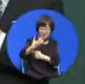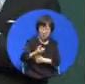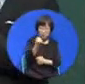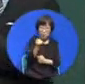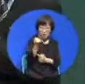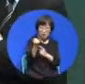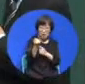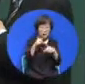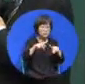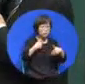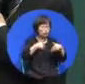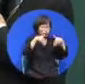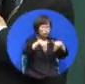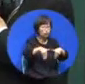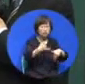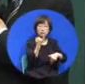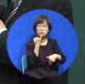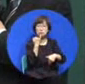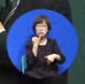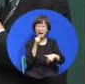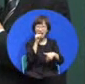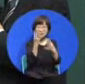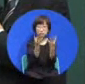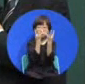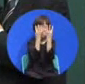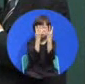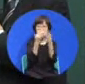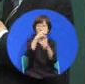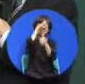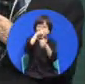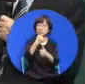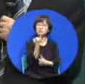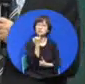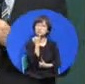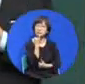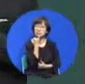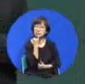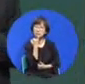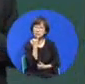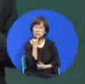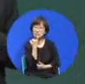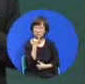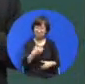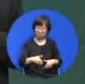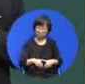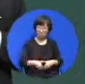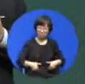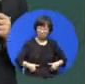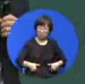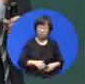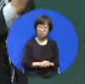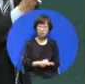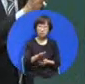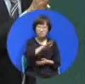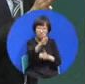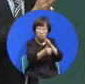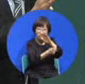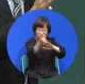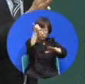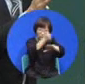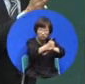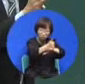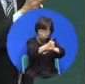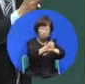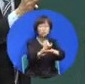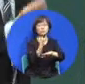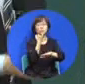right even if you're in slavery. 감옥에 가도 괜찮아요. Or even in prison. 이걸 가지라 이 말이에요. So have that. 성공해도 괜찮아요. It's okay